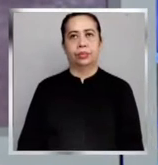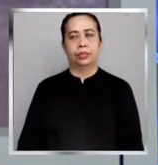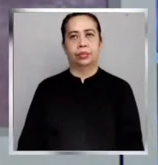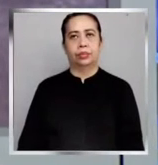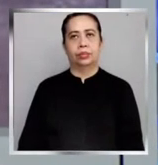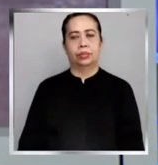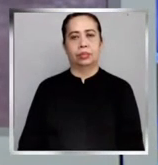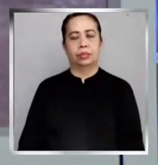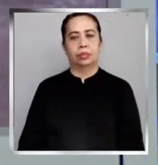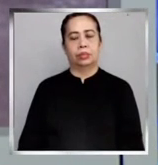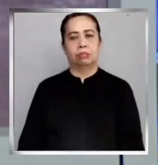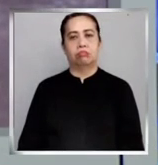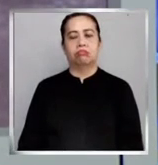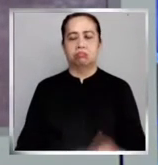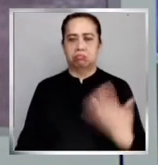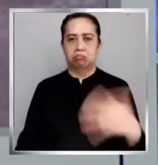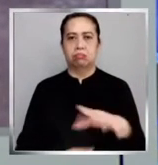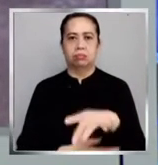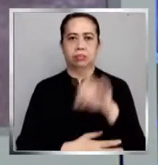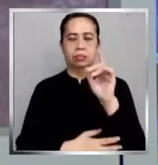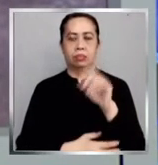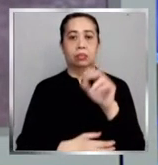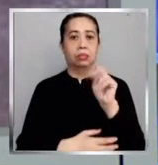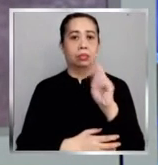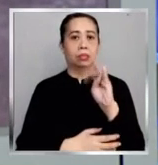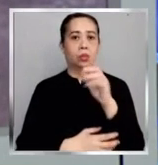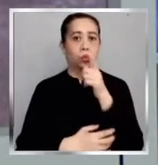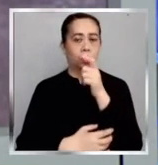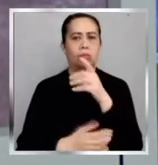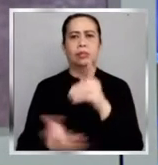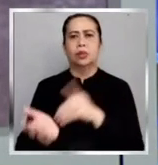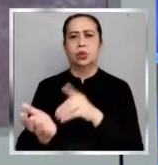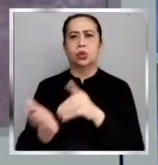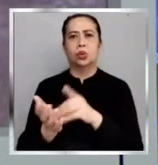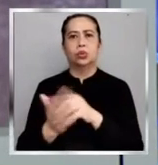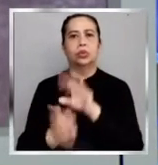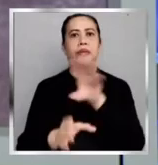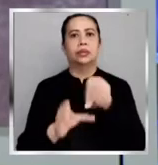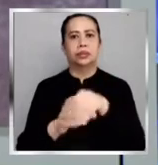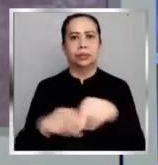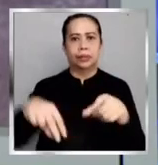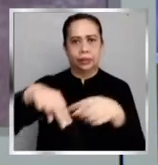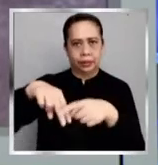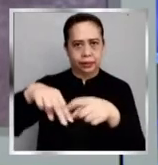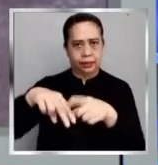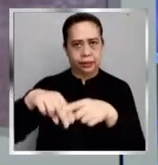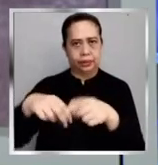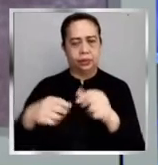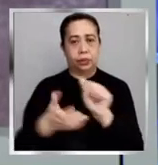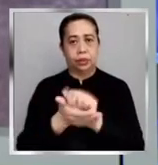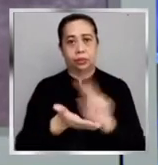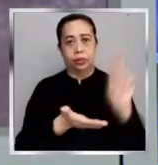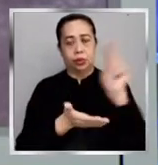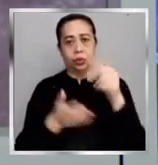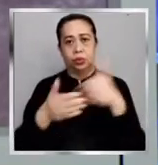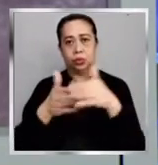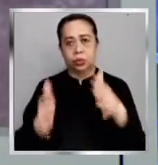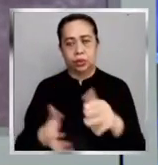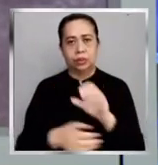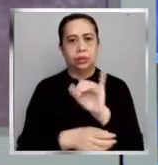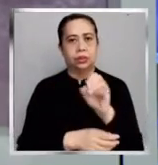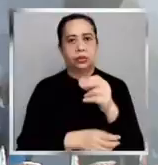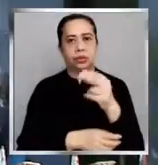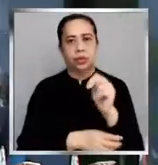Tukoy na raw ng NBI ang umano'y doktor na nasa pinangyarihan ng hazing kay Adamson University student John Matthew